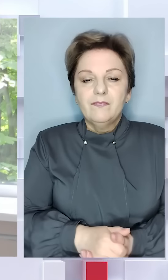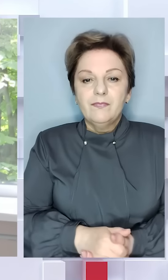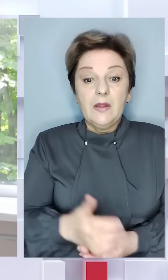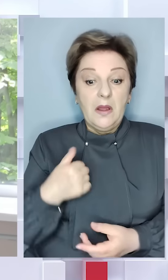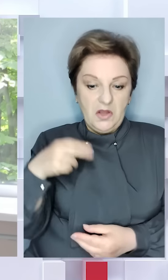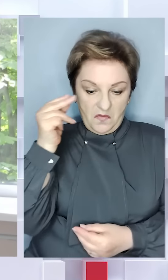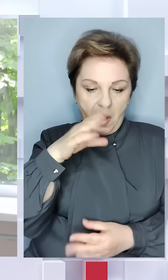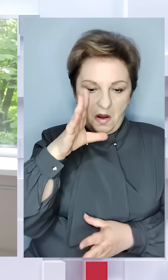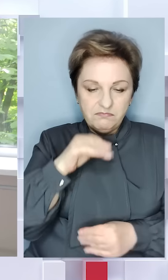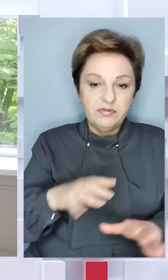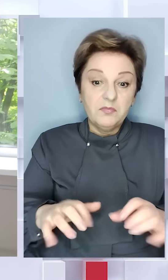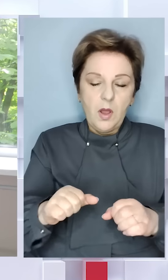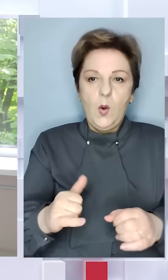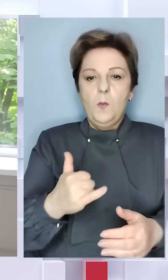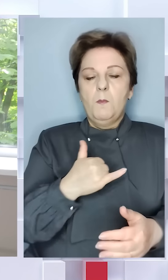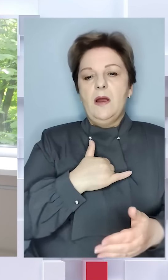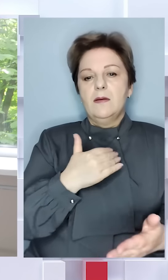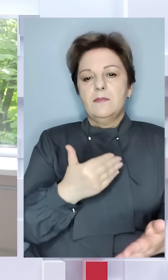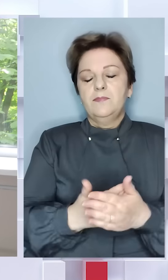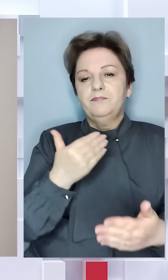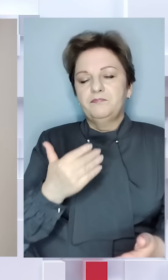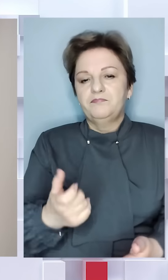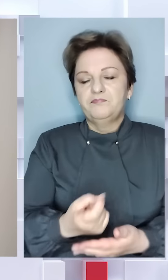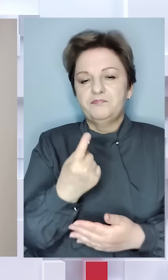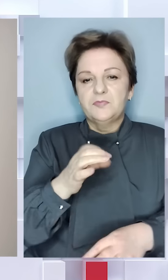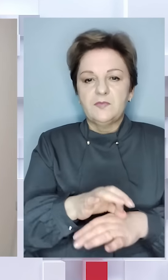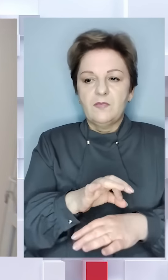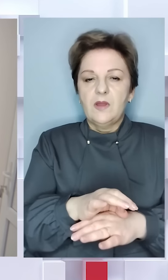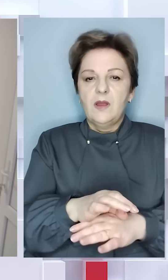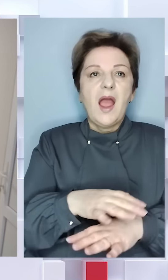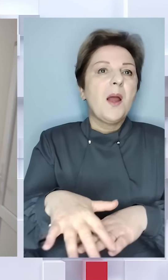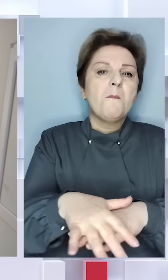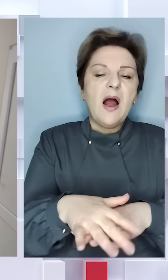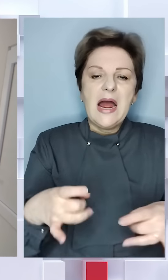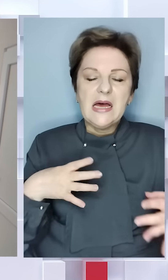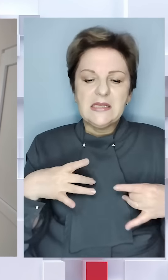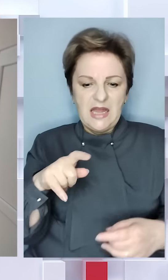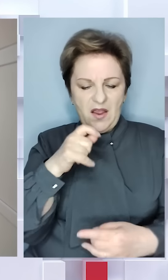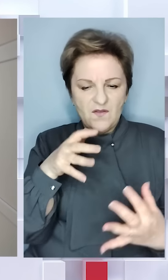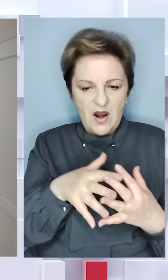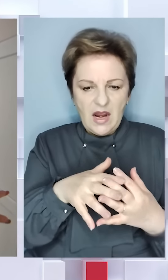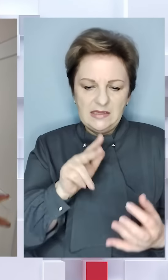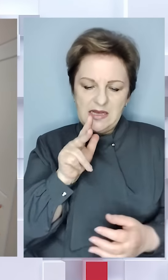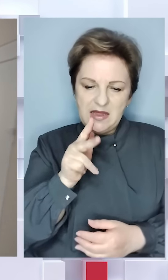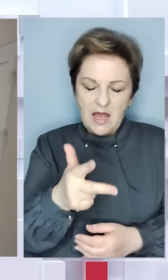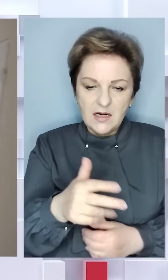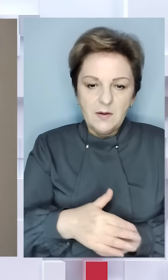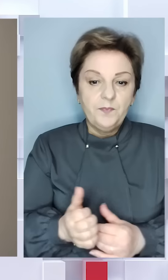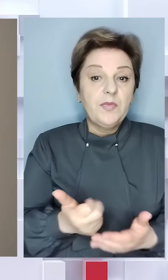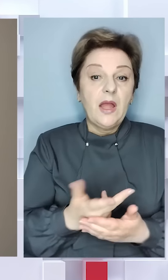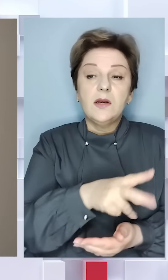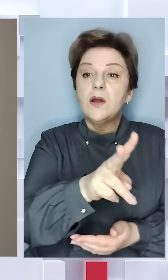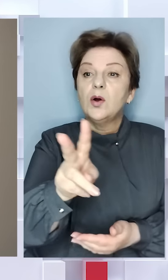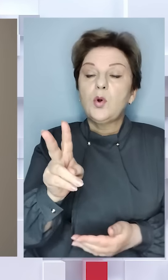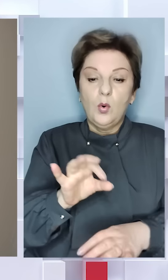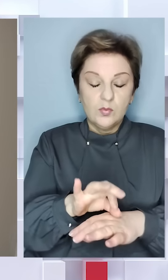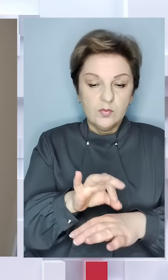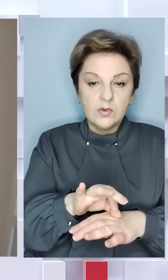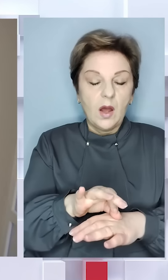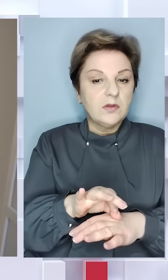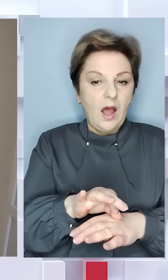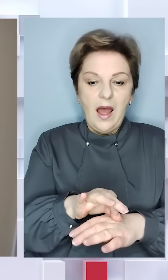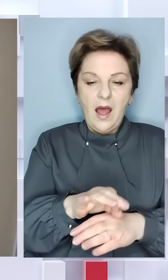на масажиста. І в мене ця хвороба. Через масовий стрес і війну, яка триває вже третій рік, кількість тих, хто занедужав